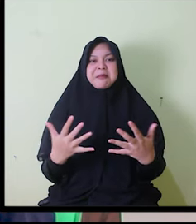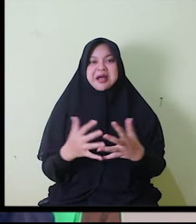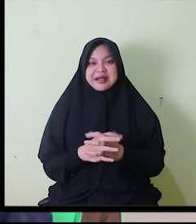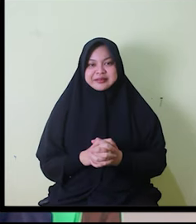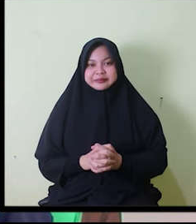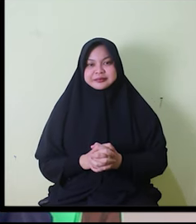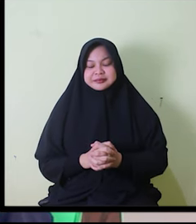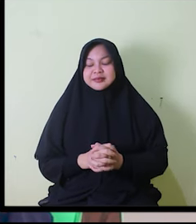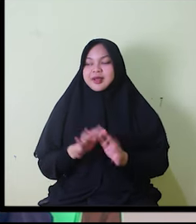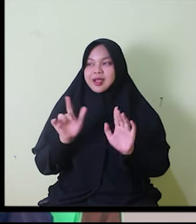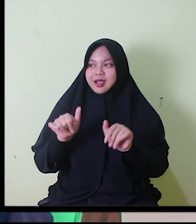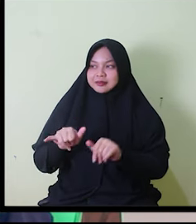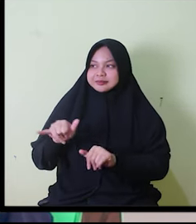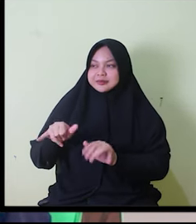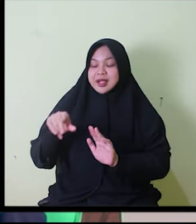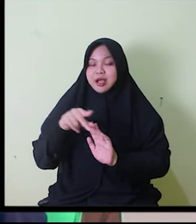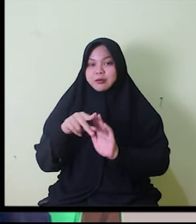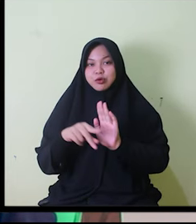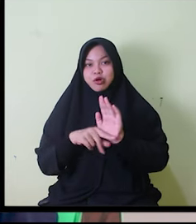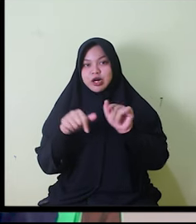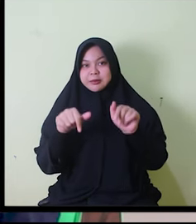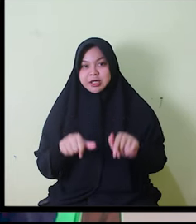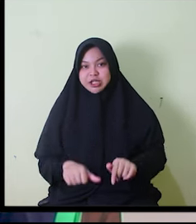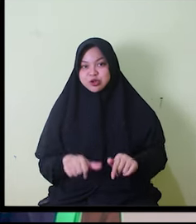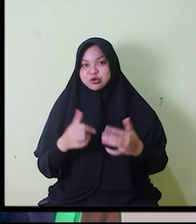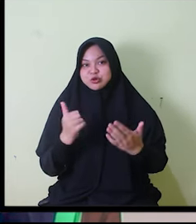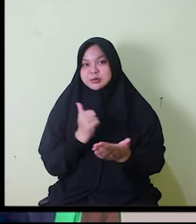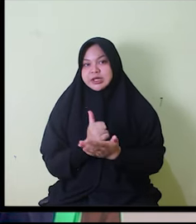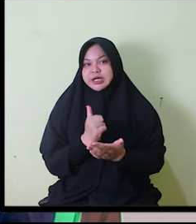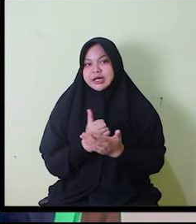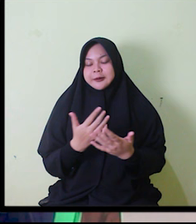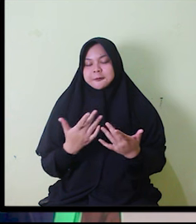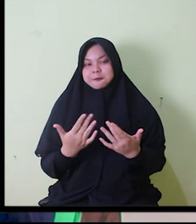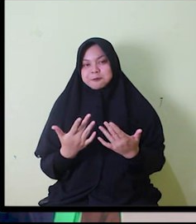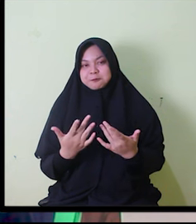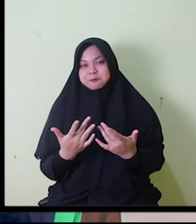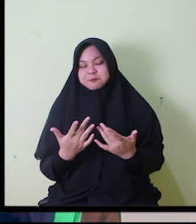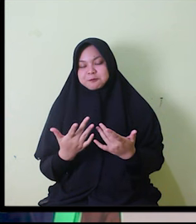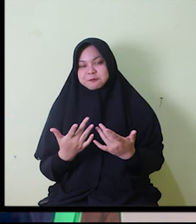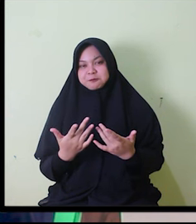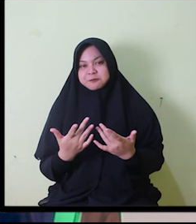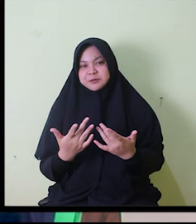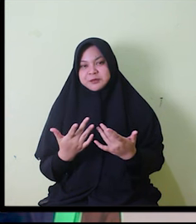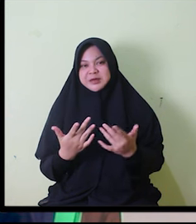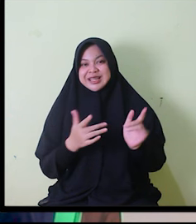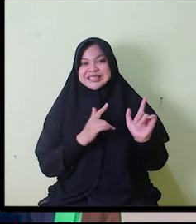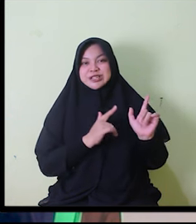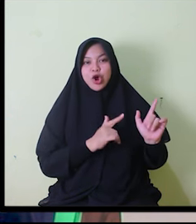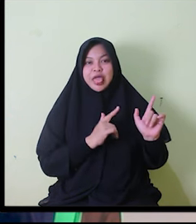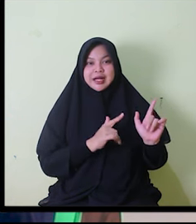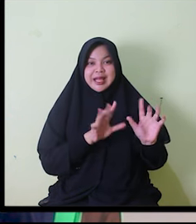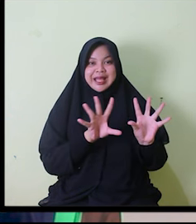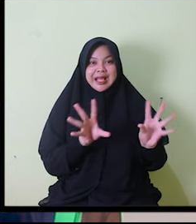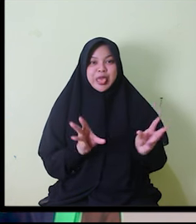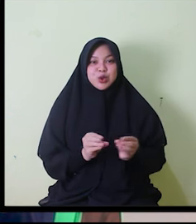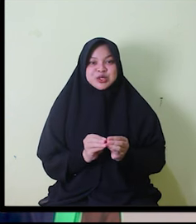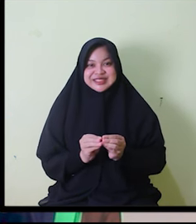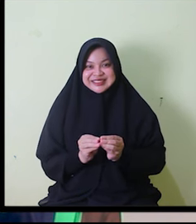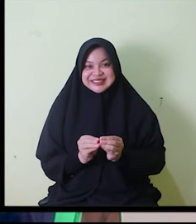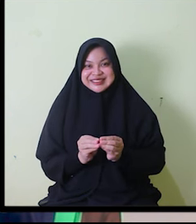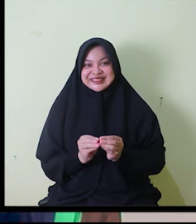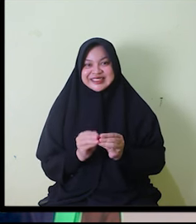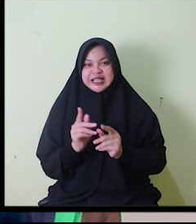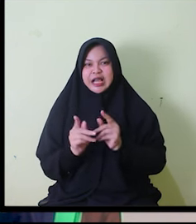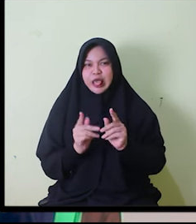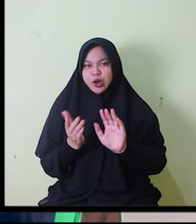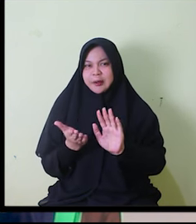jadi program itu sebenarnya begini Ini Mbak Lulu jadi ee Solider inklusi ya kalau misalkan kita kembali